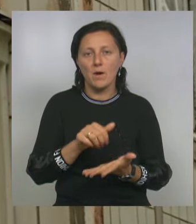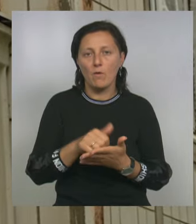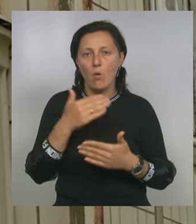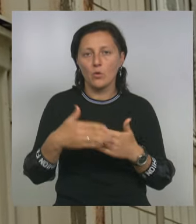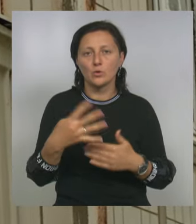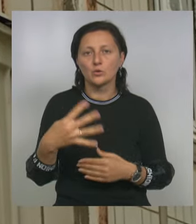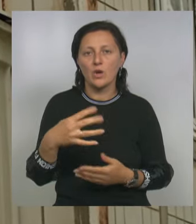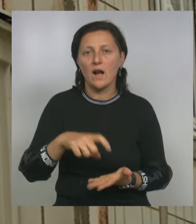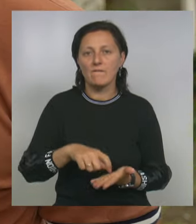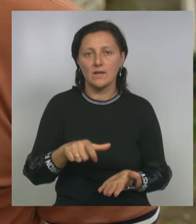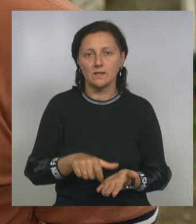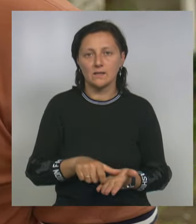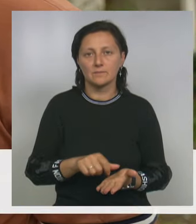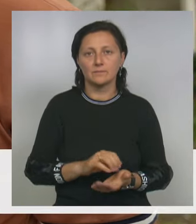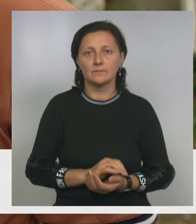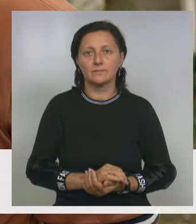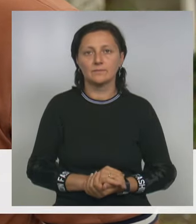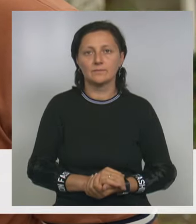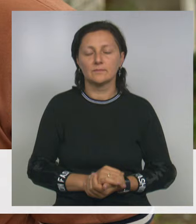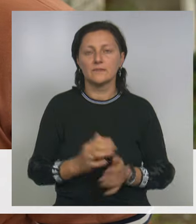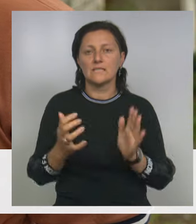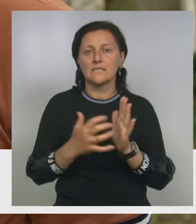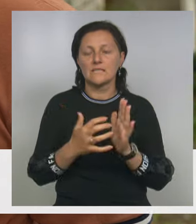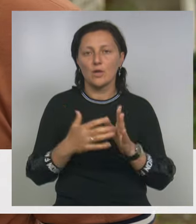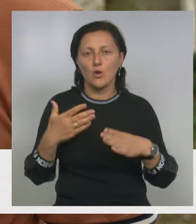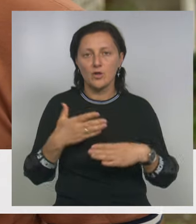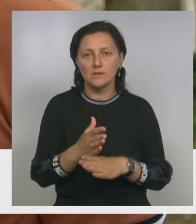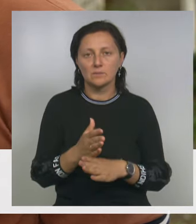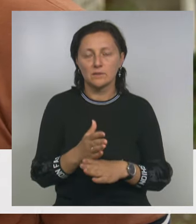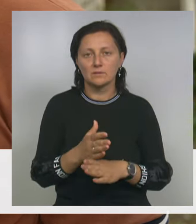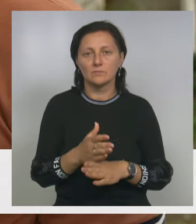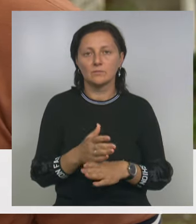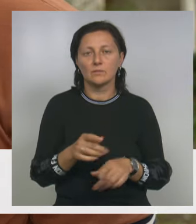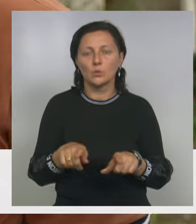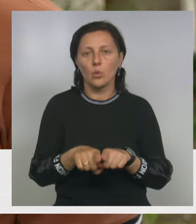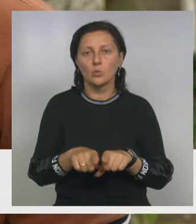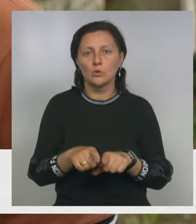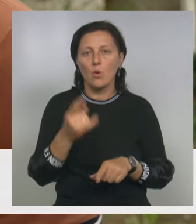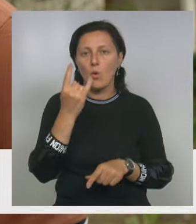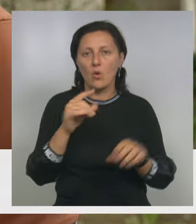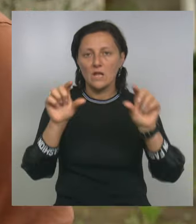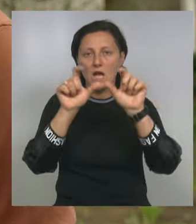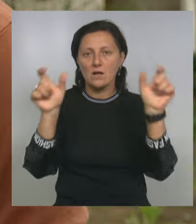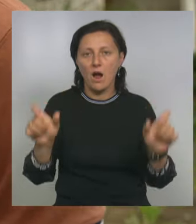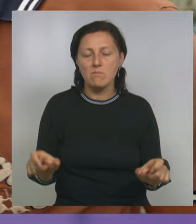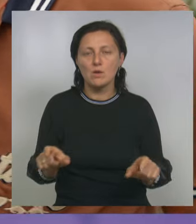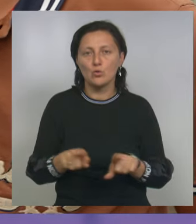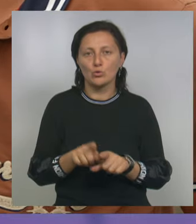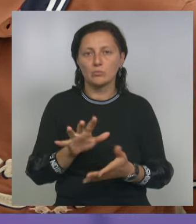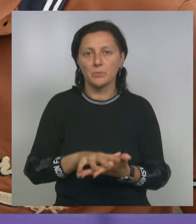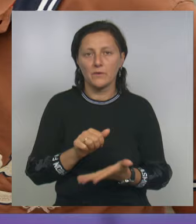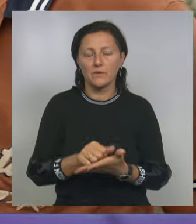40 квартир. Как стеклопакеты выбиты, так и окна, рамы полностью повреждены.